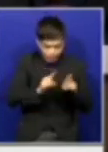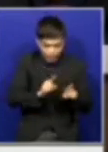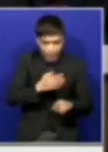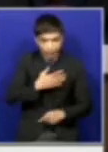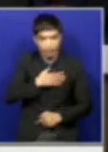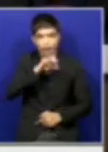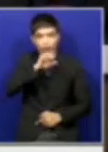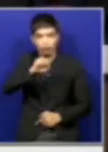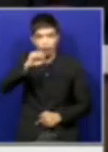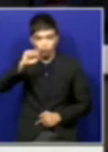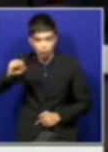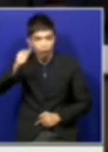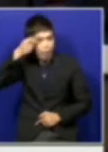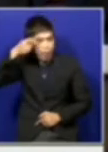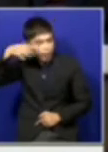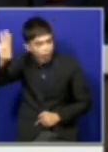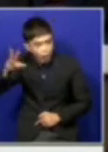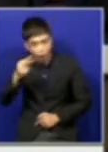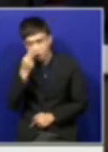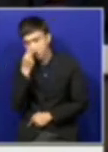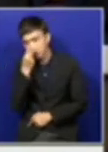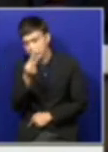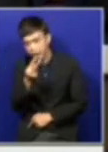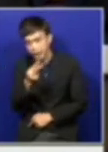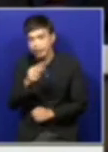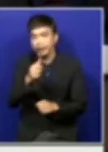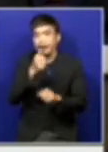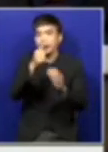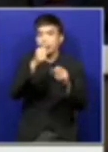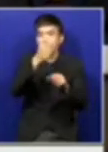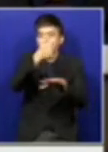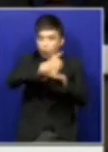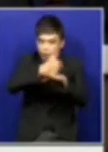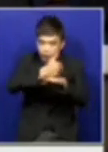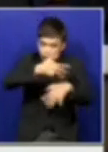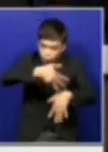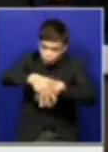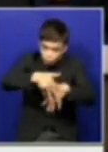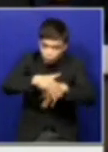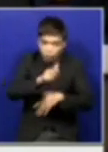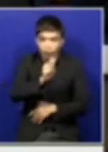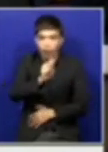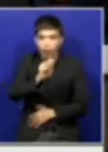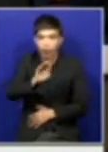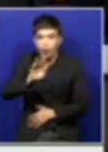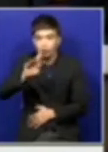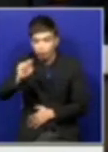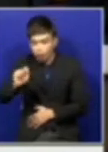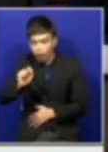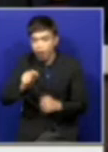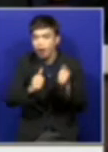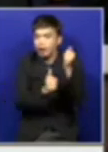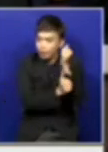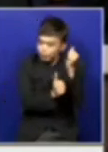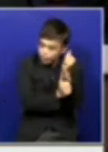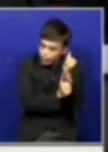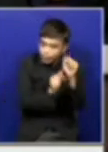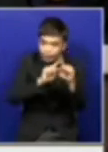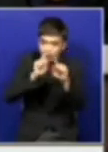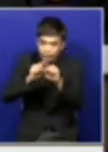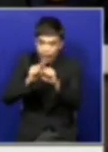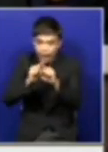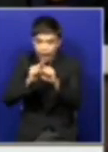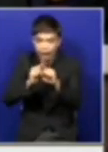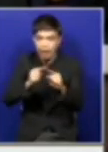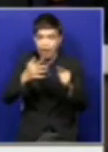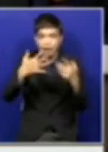ำนันผู้ใหญ่บ้านอบต.และจิตอาสาได้ตั้งด่านทั้งวันทั้งคืนเ